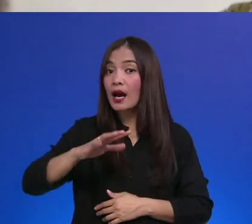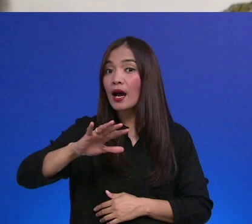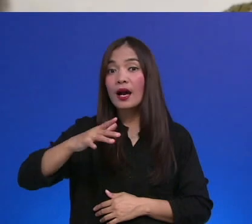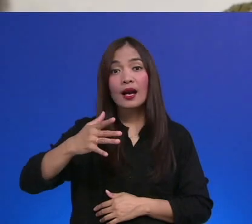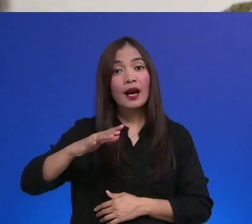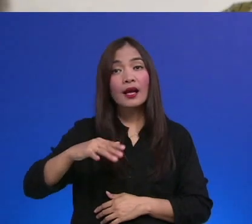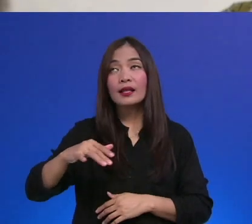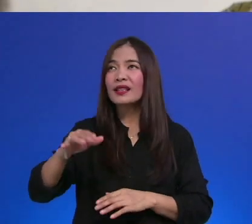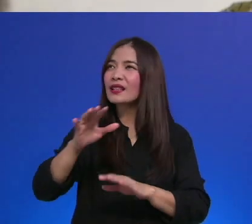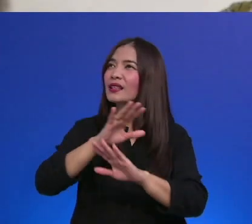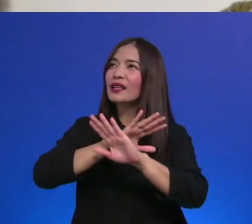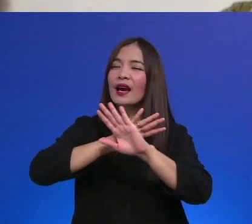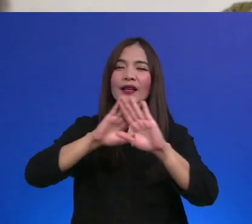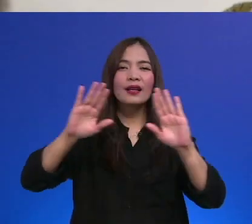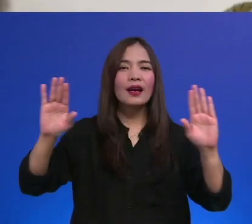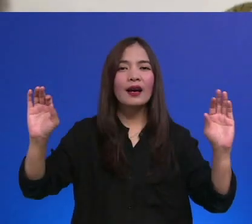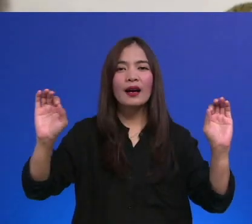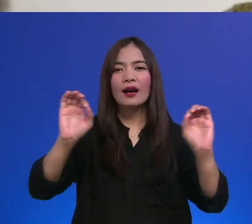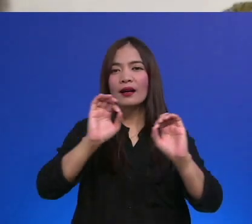seakan Tiada